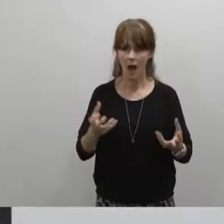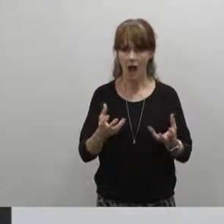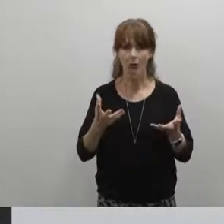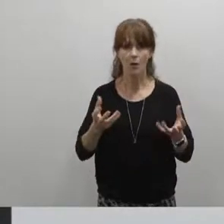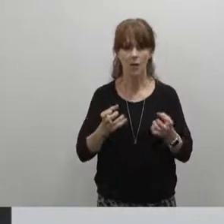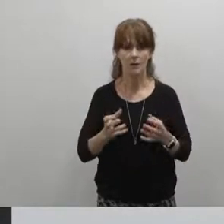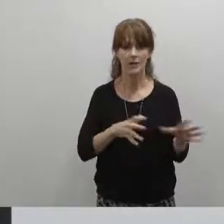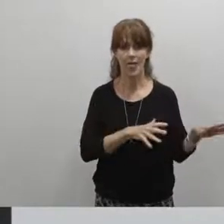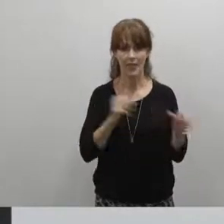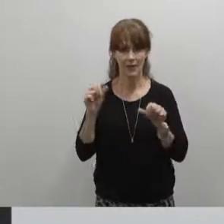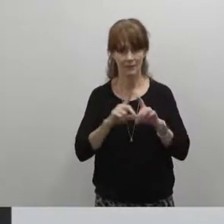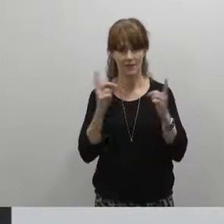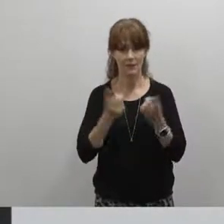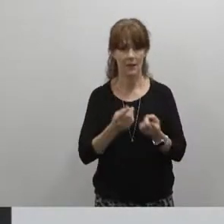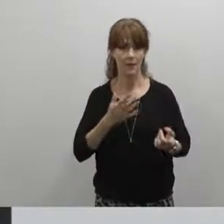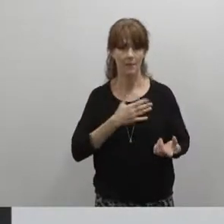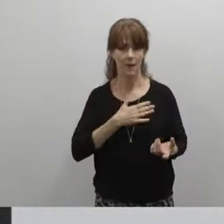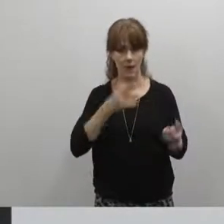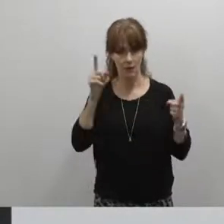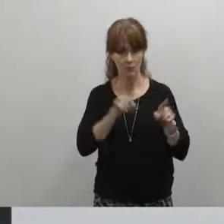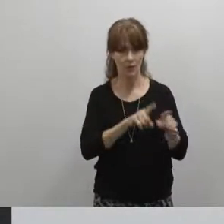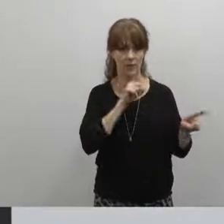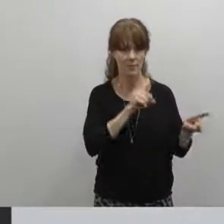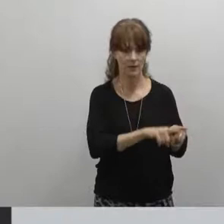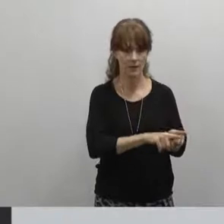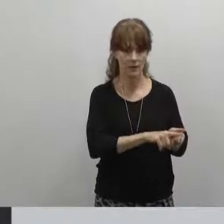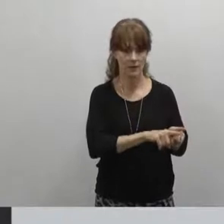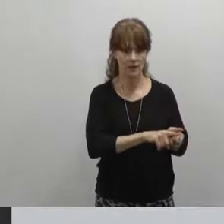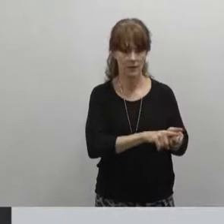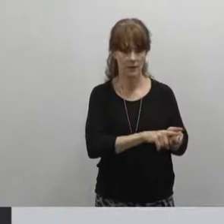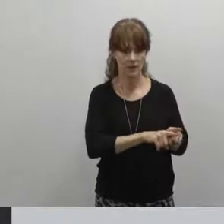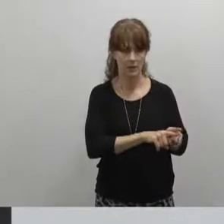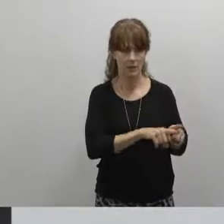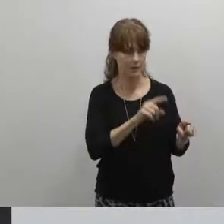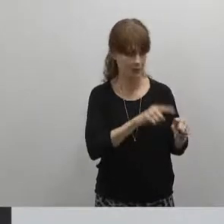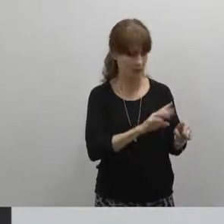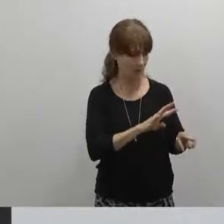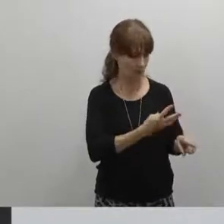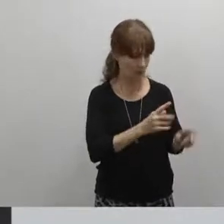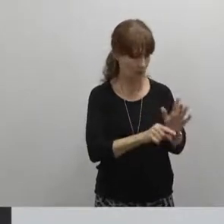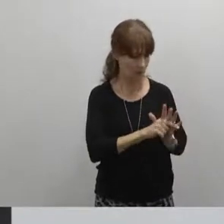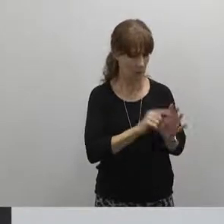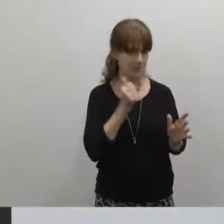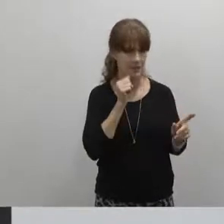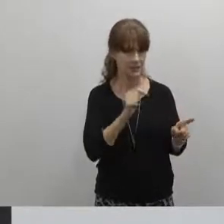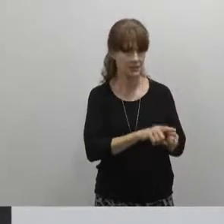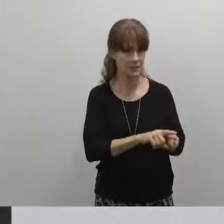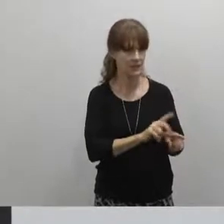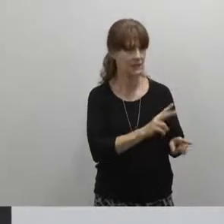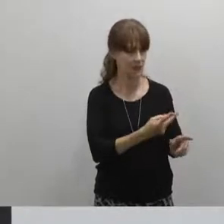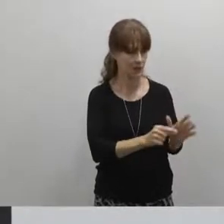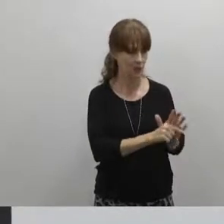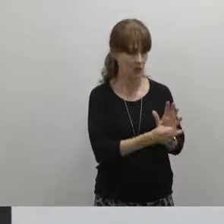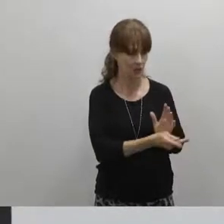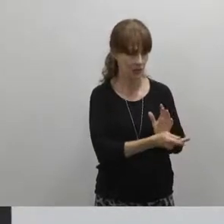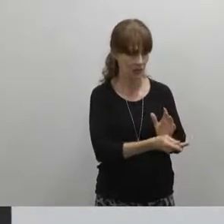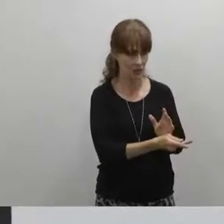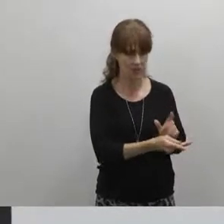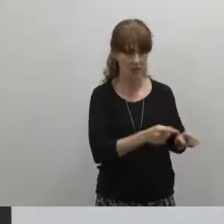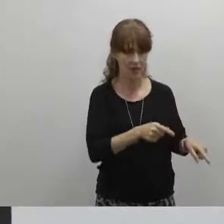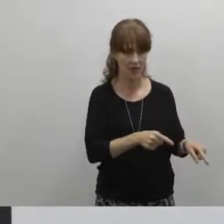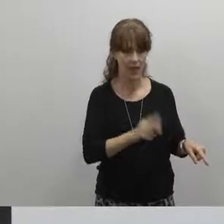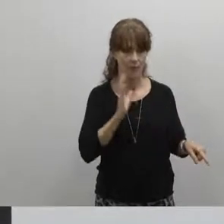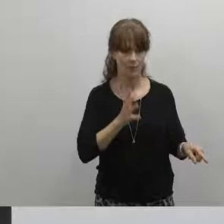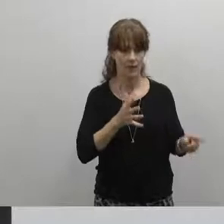Dương quạt chọn bàn bê chạ chanh bị district này tới quạt nâng riêng chọn bà rạy dạ ca đò lõ xâm